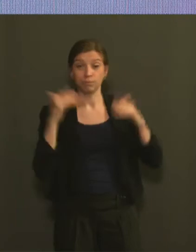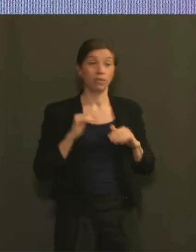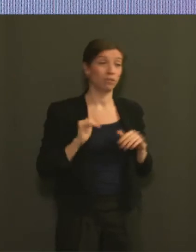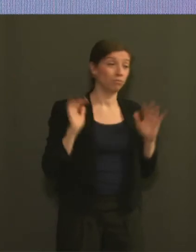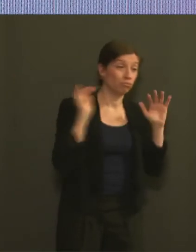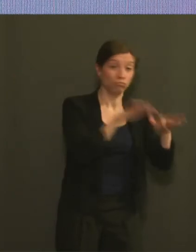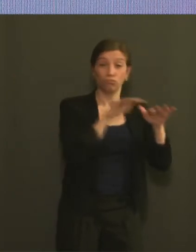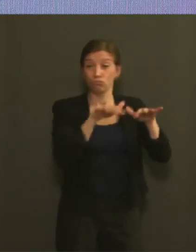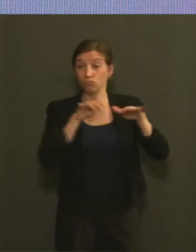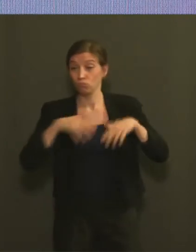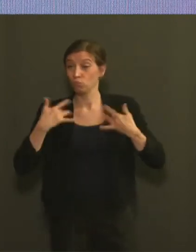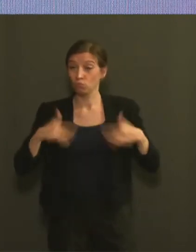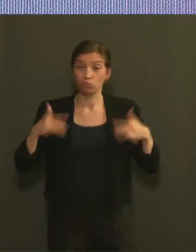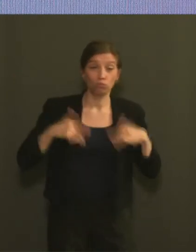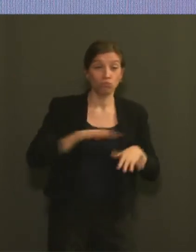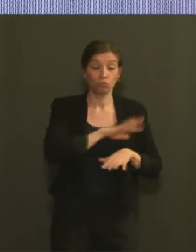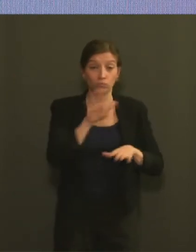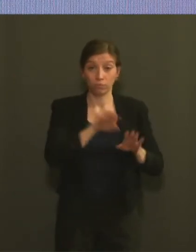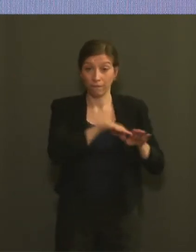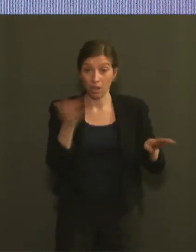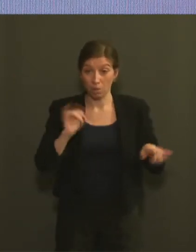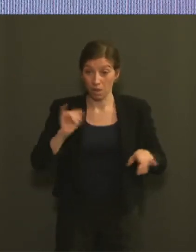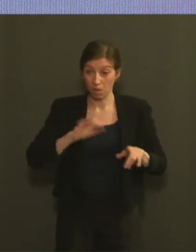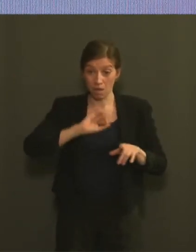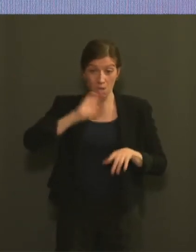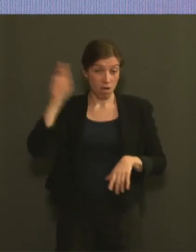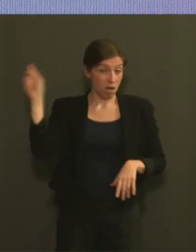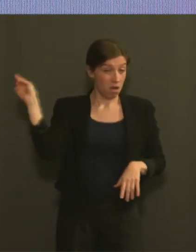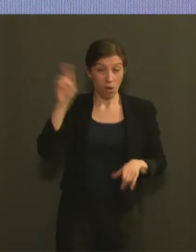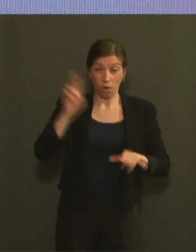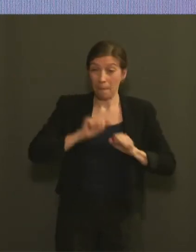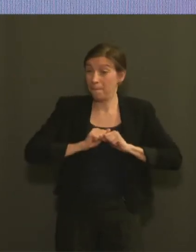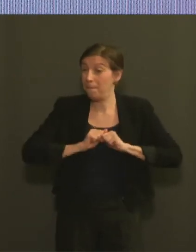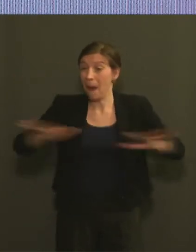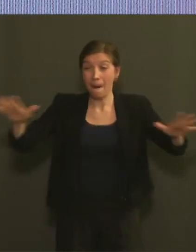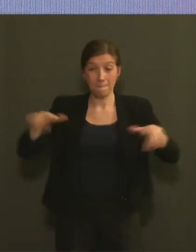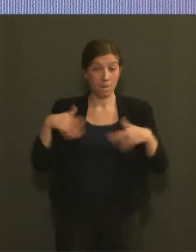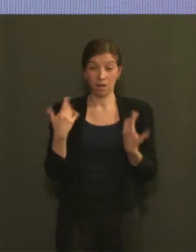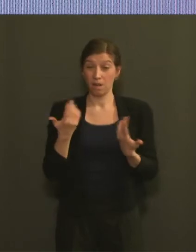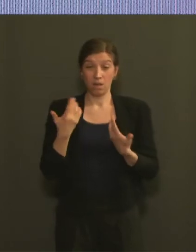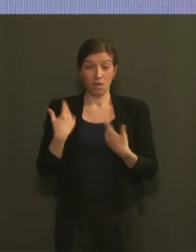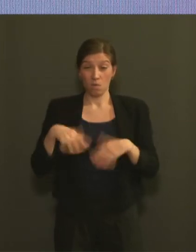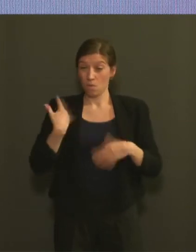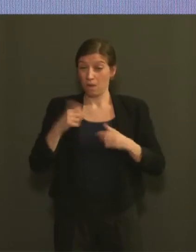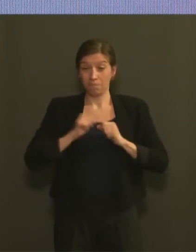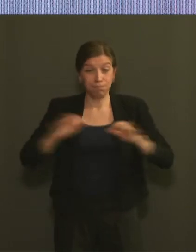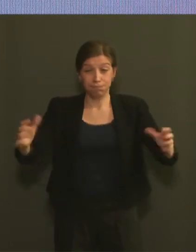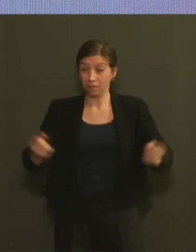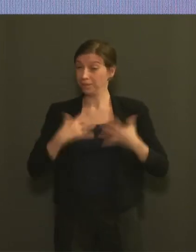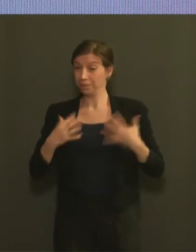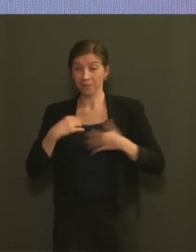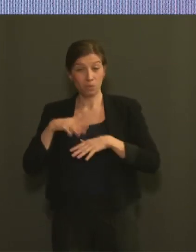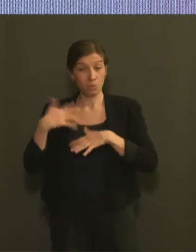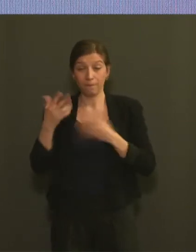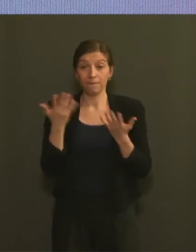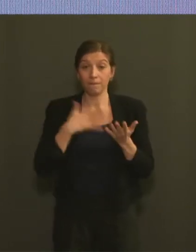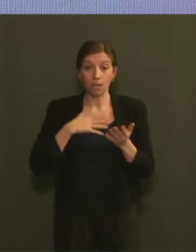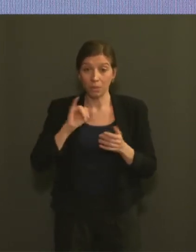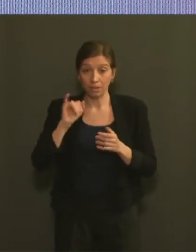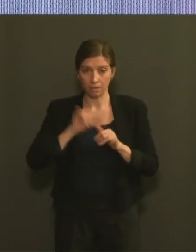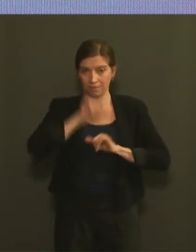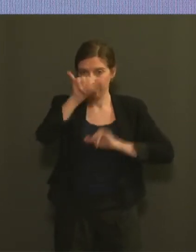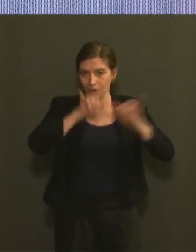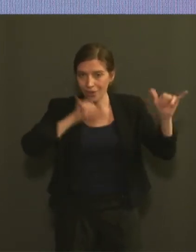à dire la longue du tour de ville comme sion bruno kuhn est coronavirus